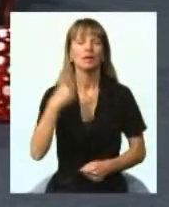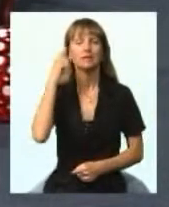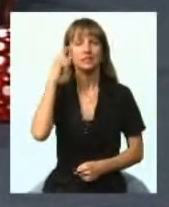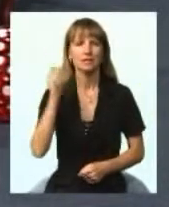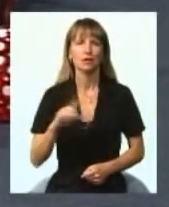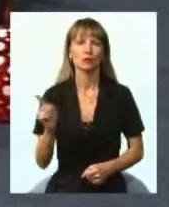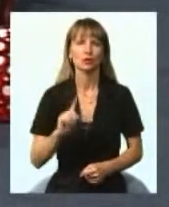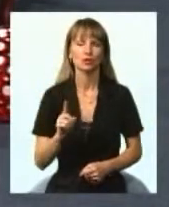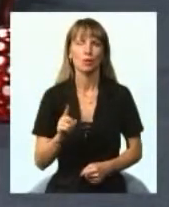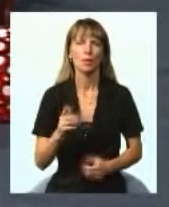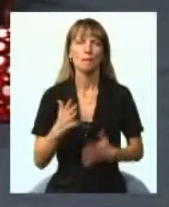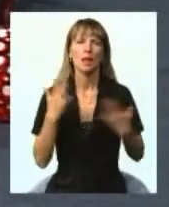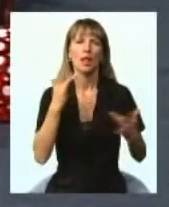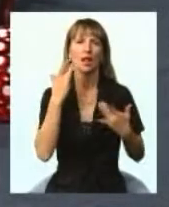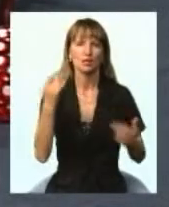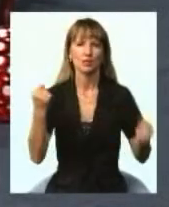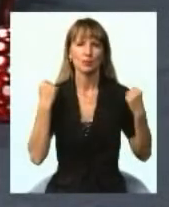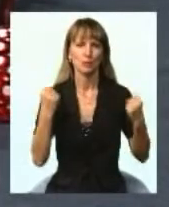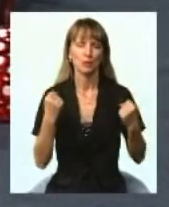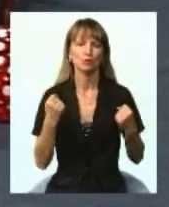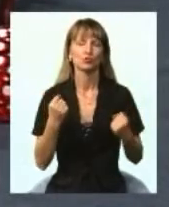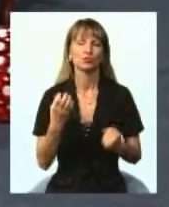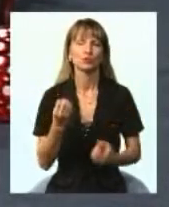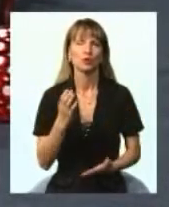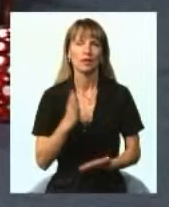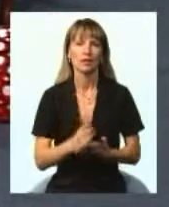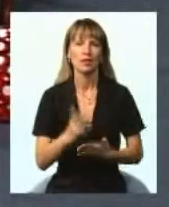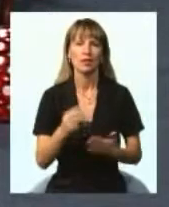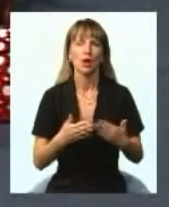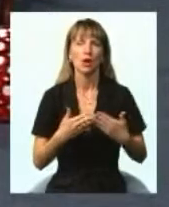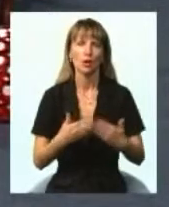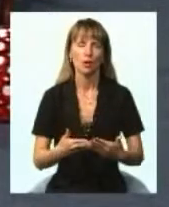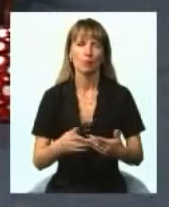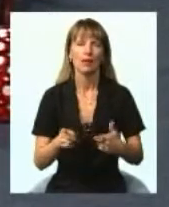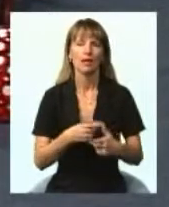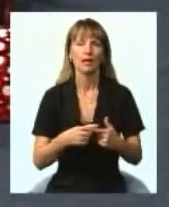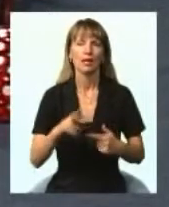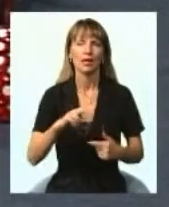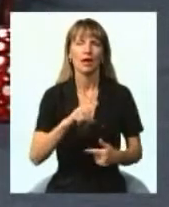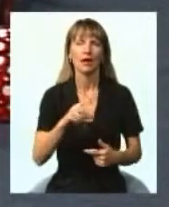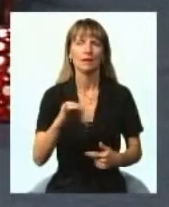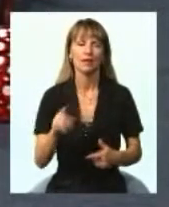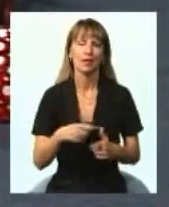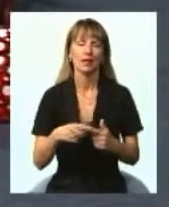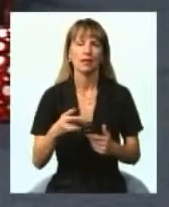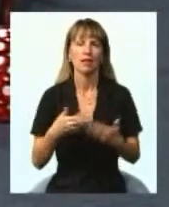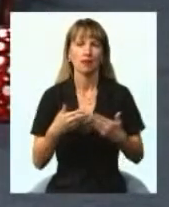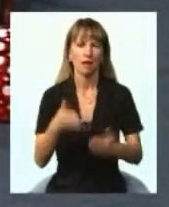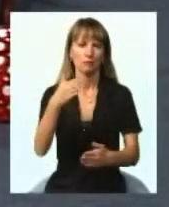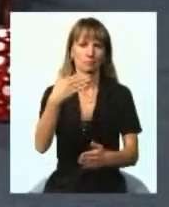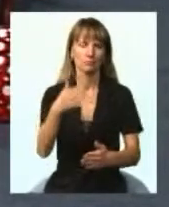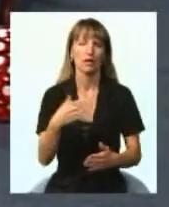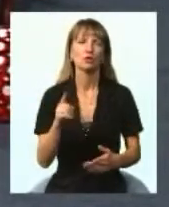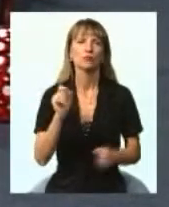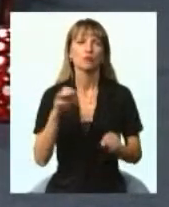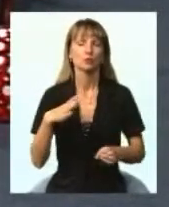що більш легший такий вид спорту ще є на кораблі або на яхті, або на вітрильнику. Як ти гадаєш, що це може бути за вид